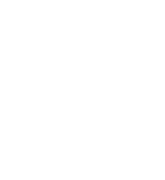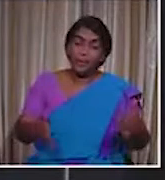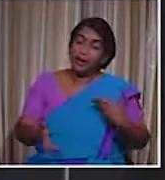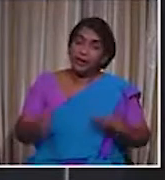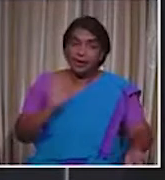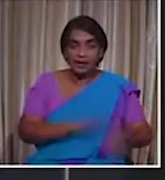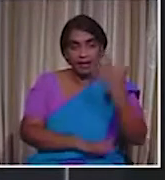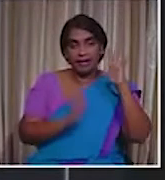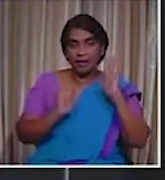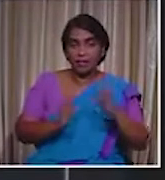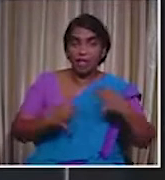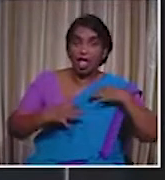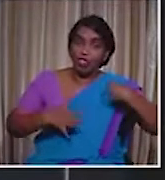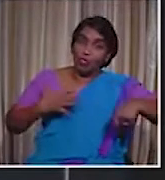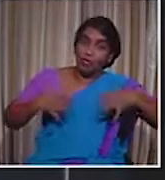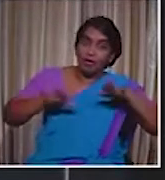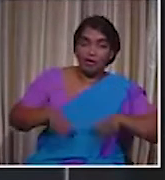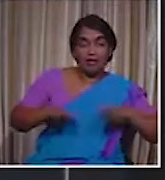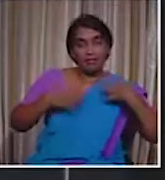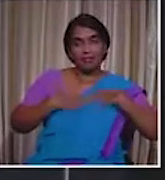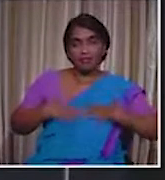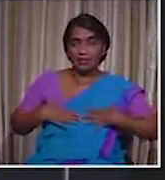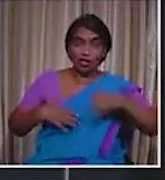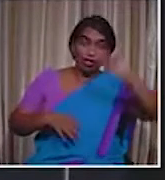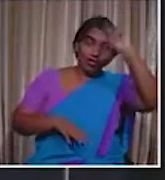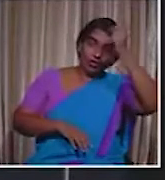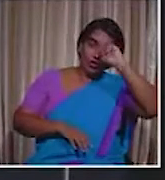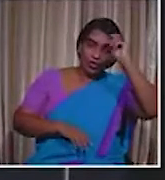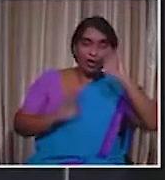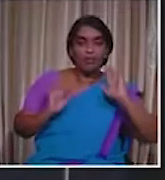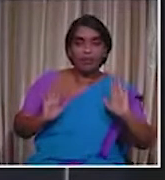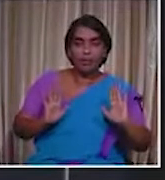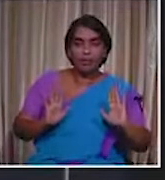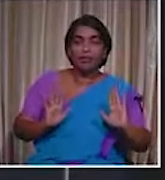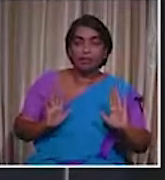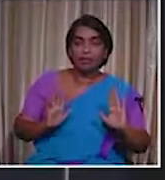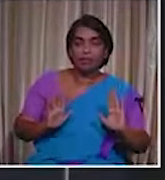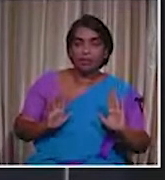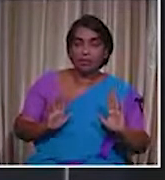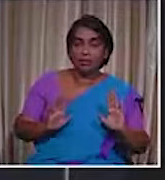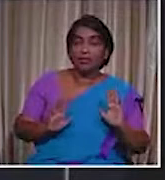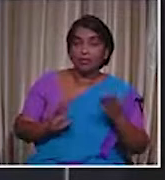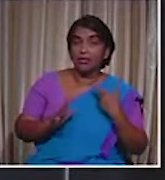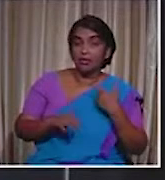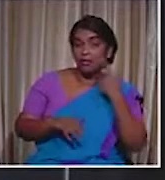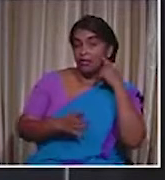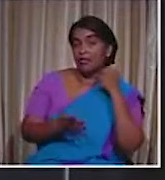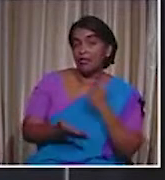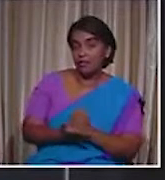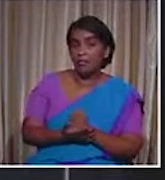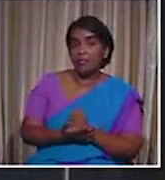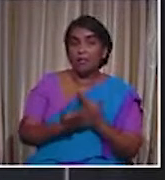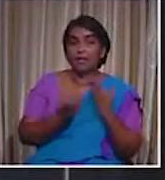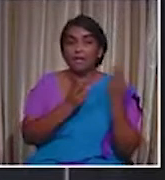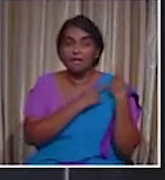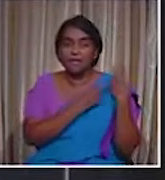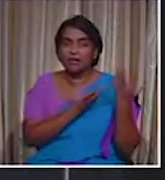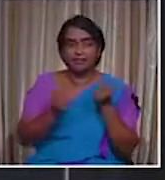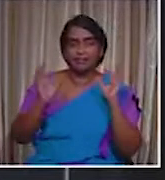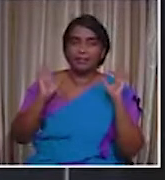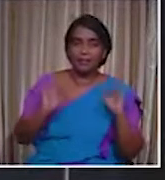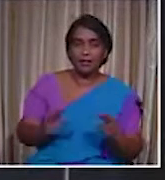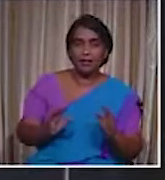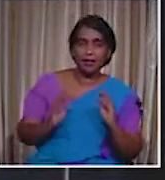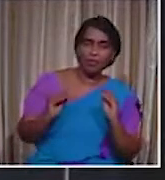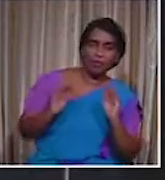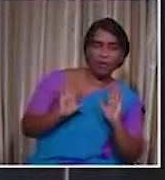ඉන්නවා ඇඳුම් මහගෙන ඉන්නවා තොප්පි දාගෙන ඉන්නවා ඒකිතාන් ඉන්නවා මෙච්චර අමාරු ලඟදී බරා දින්න ඕනේ නැහැ අපි